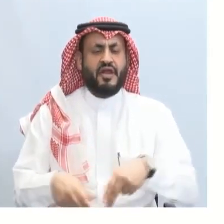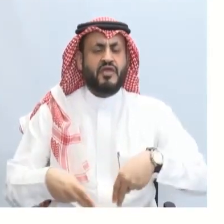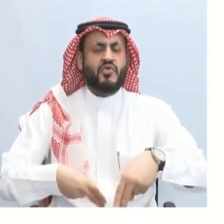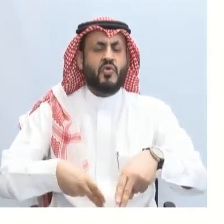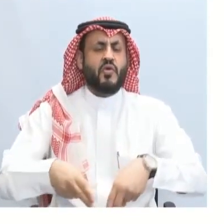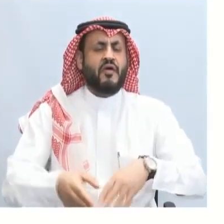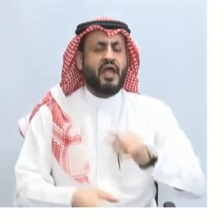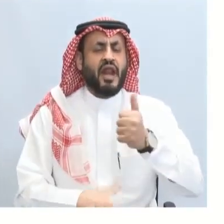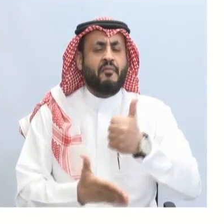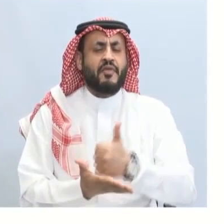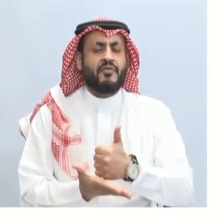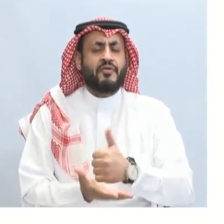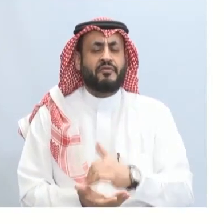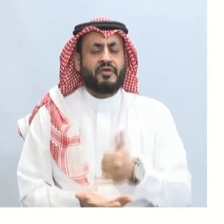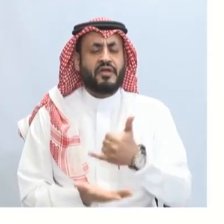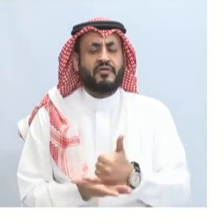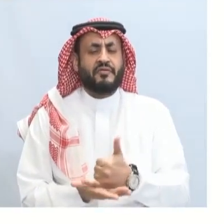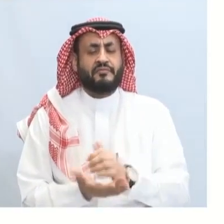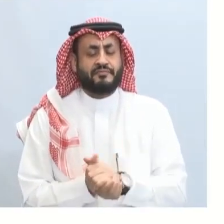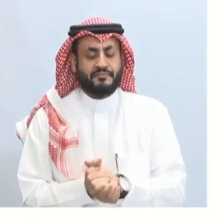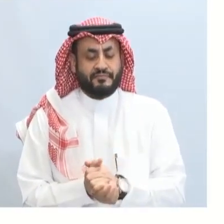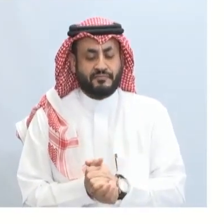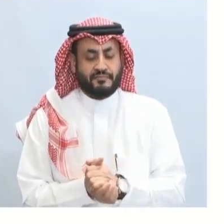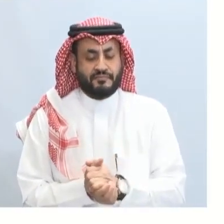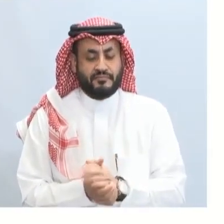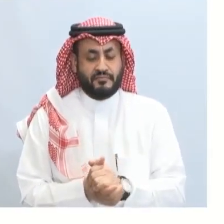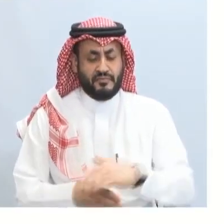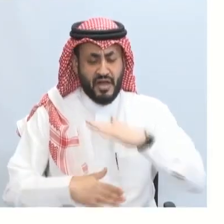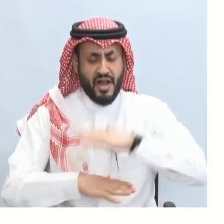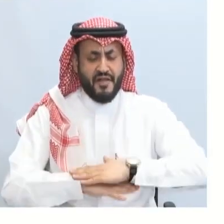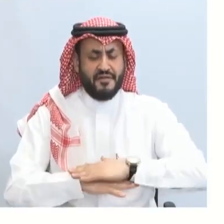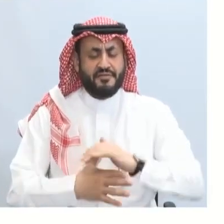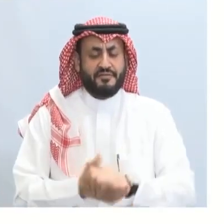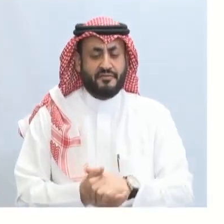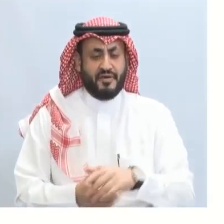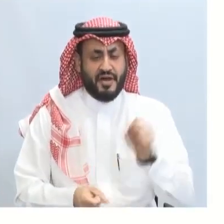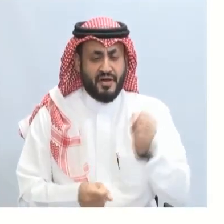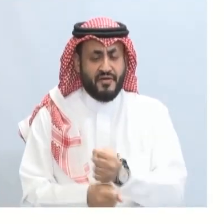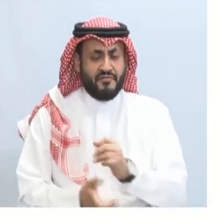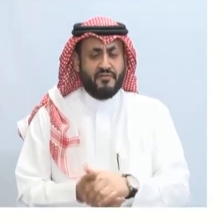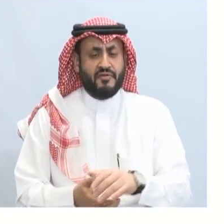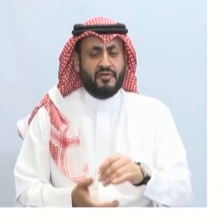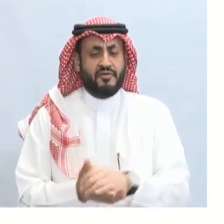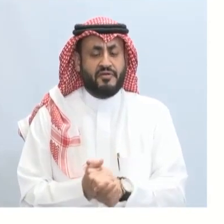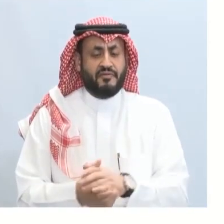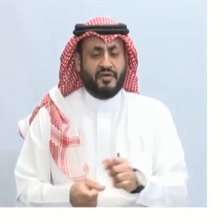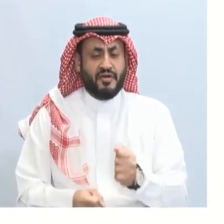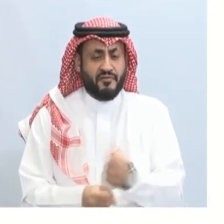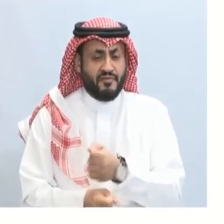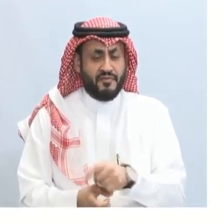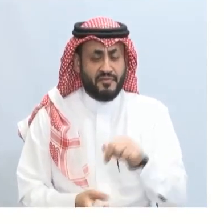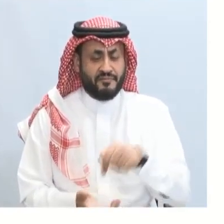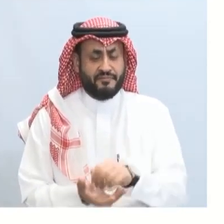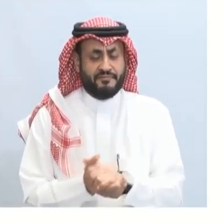المسؤول بارك الله فيكم مبدعين الالتزام باداء تكاليف نحو العمل